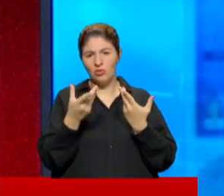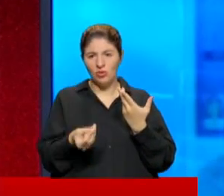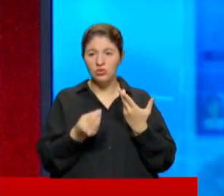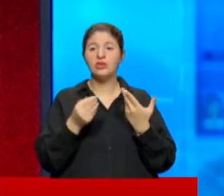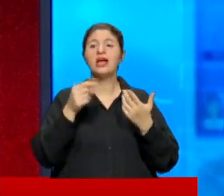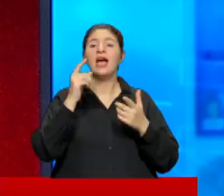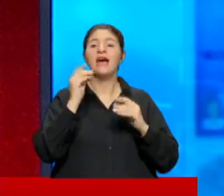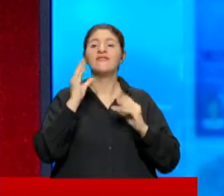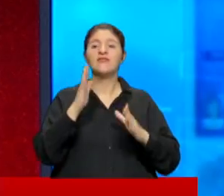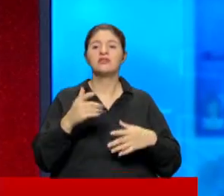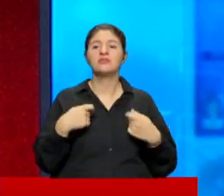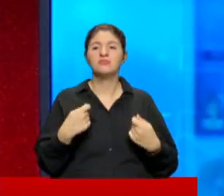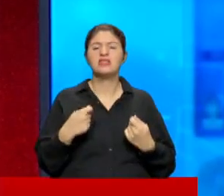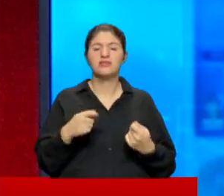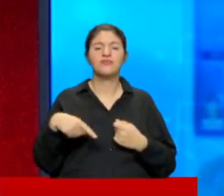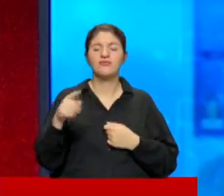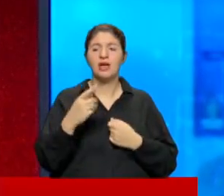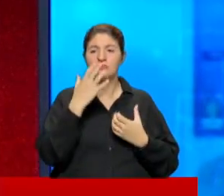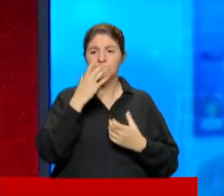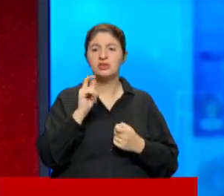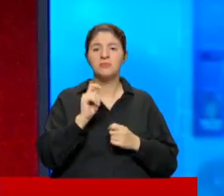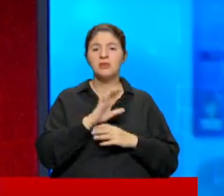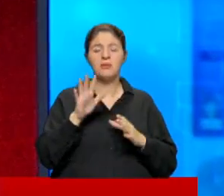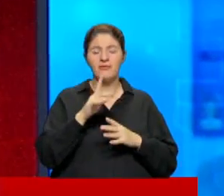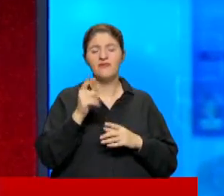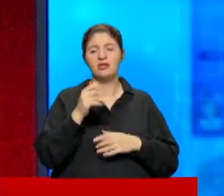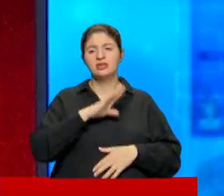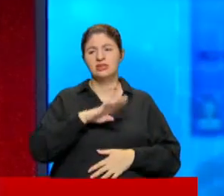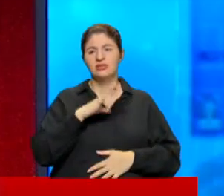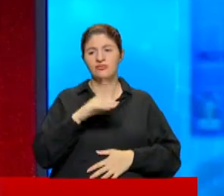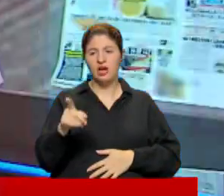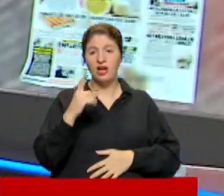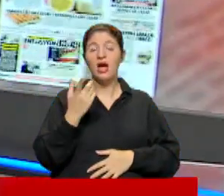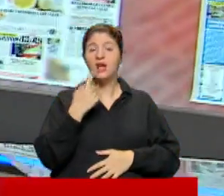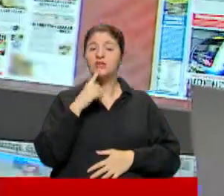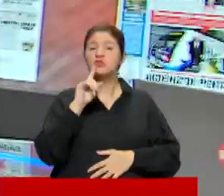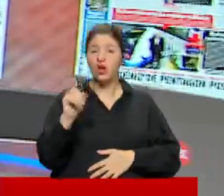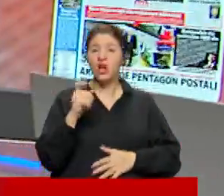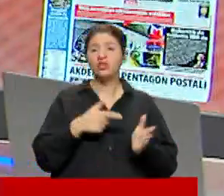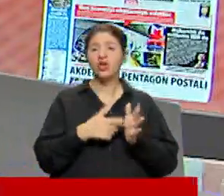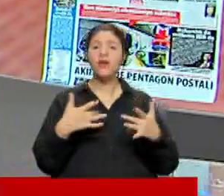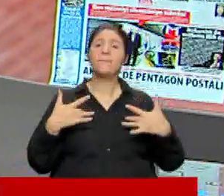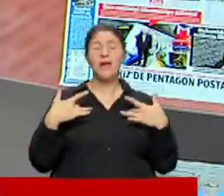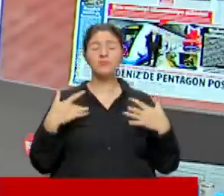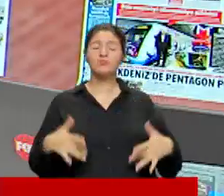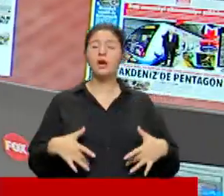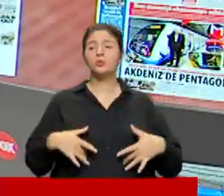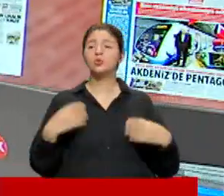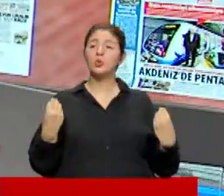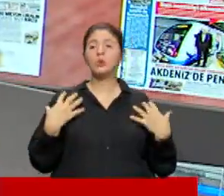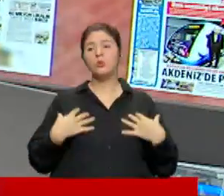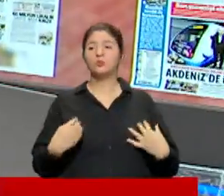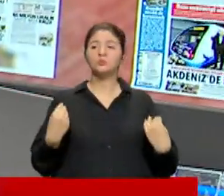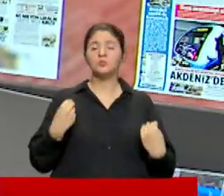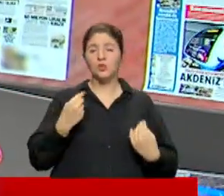üreticisi en çok girdi maliyetlerini karşılayamayan fiyattan dertli sorarsanız Çiftçi halinden memnun Cümlelerini